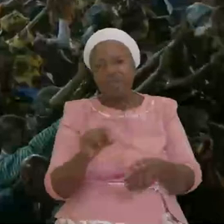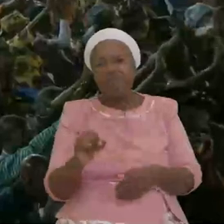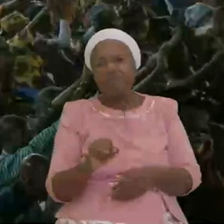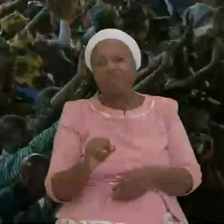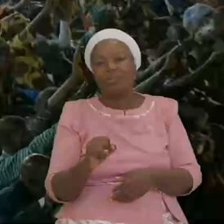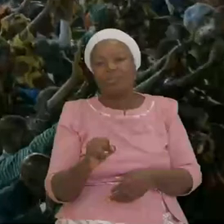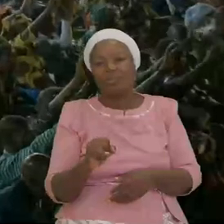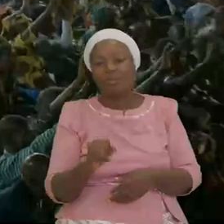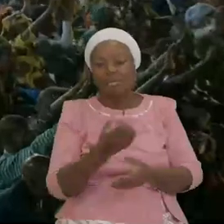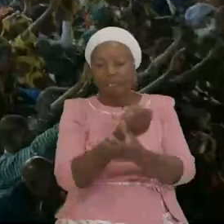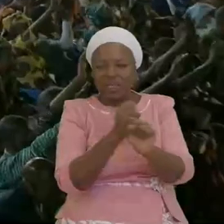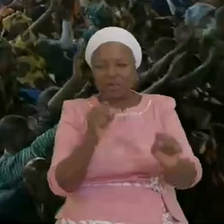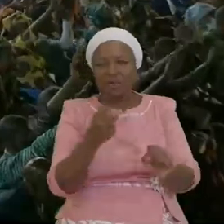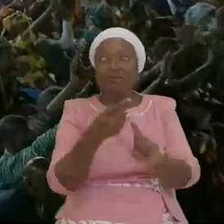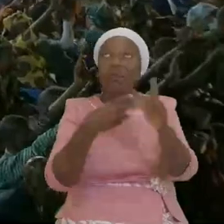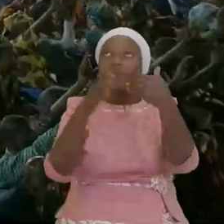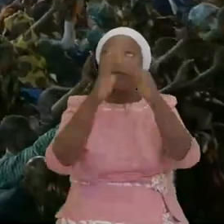Quelqu'un là-bas croit ce soir.